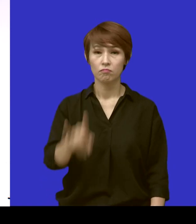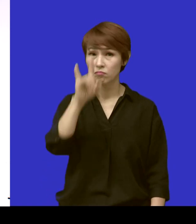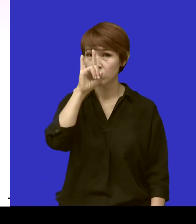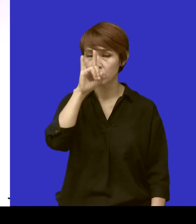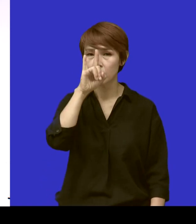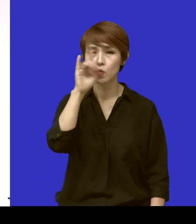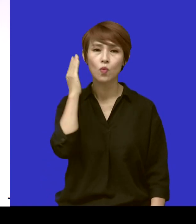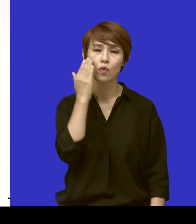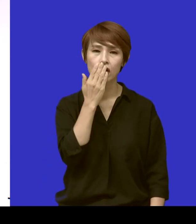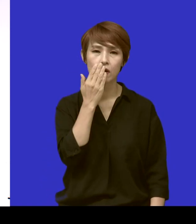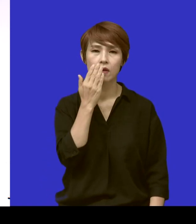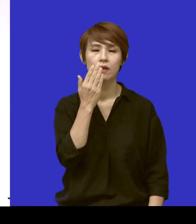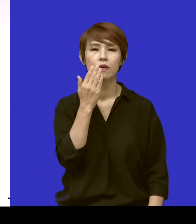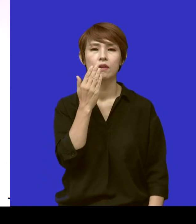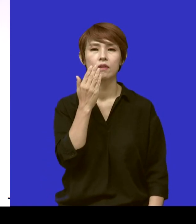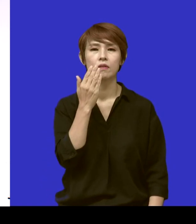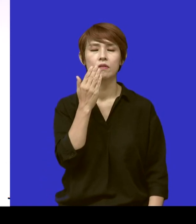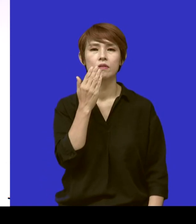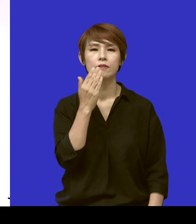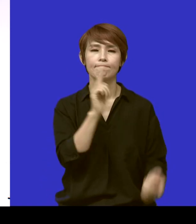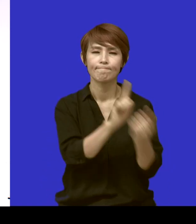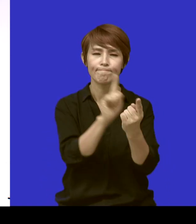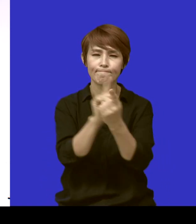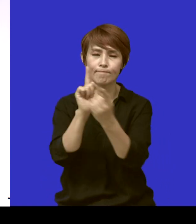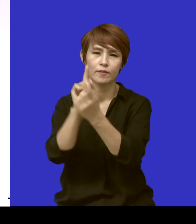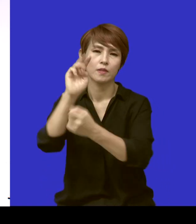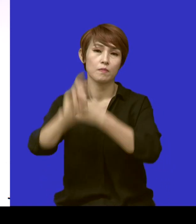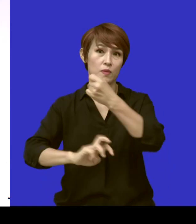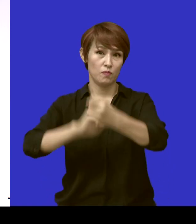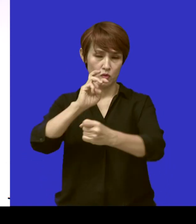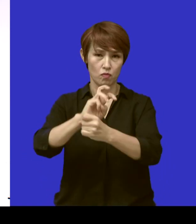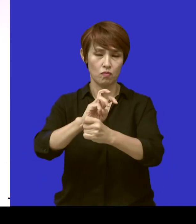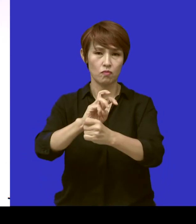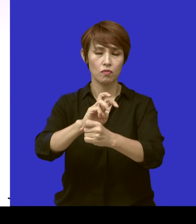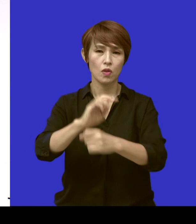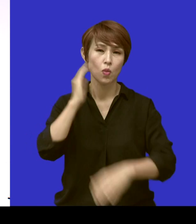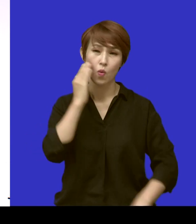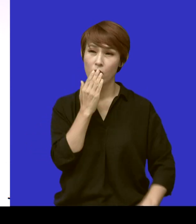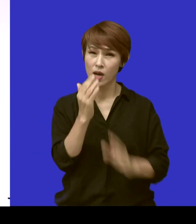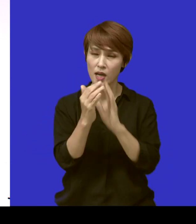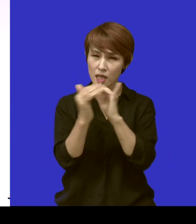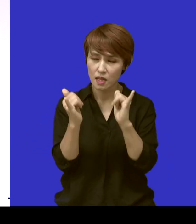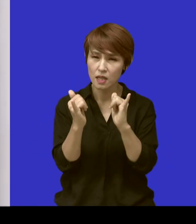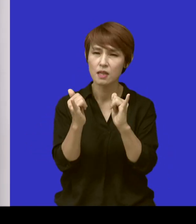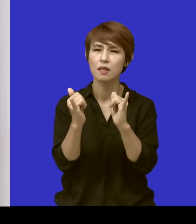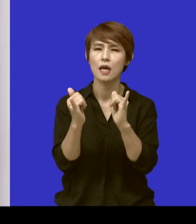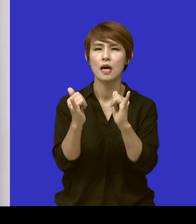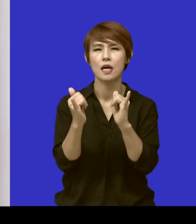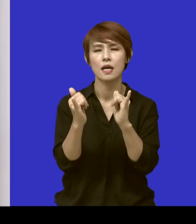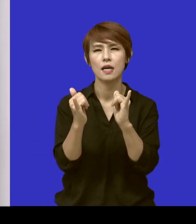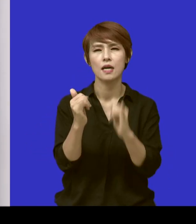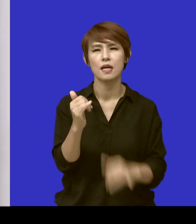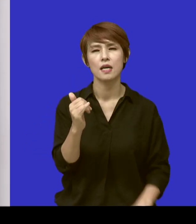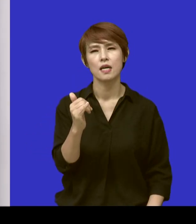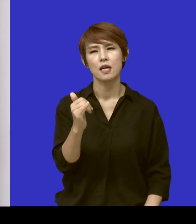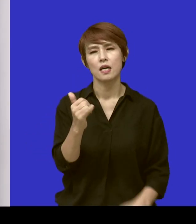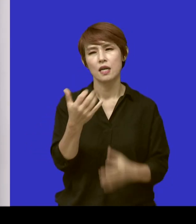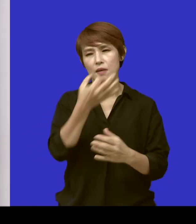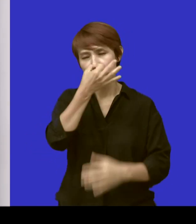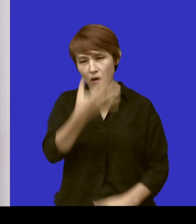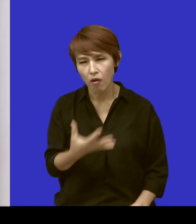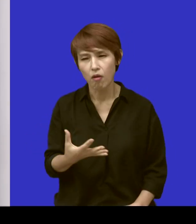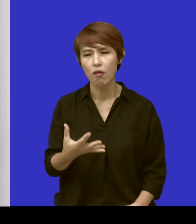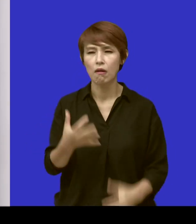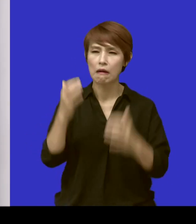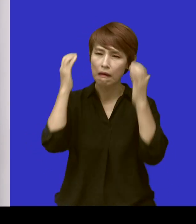농아인을 만났는데 농아인은 산이었어요. 농아인들 삶이 굉장히 힘든 거